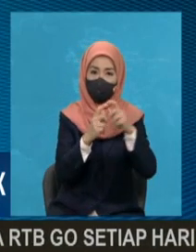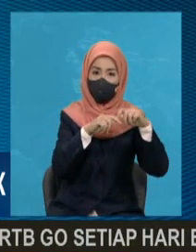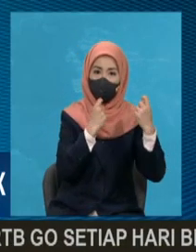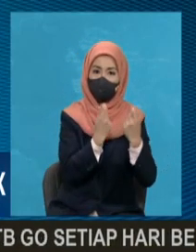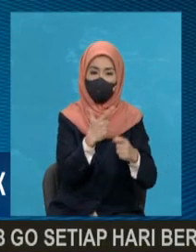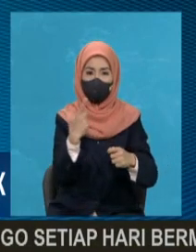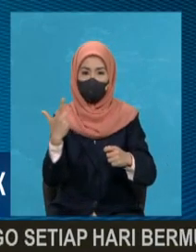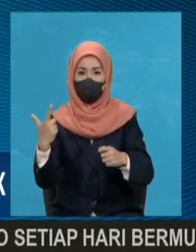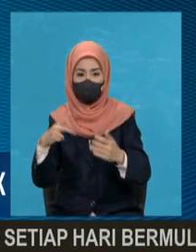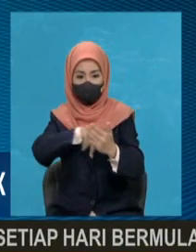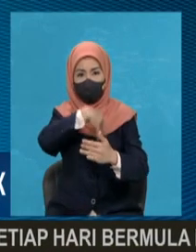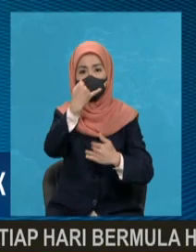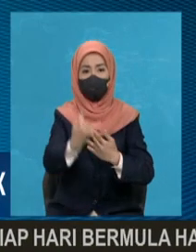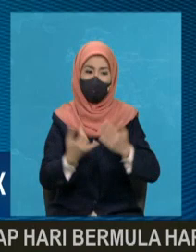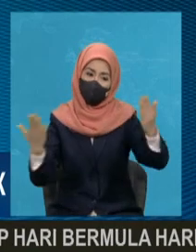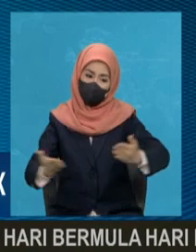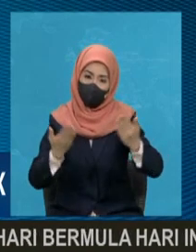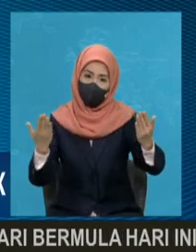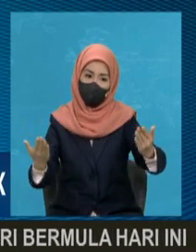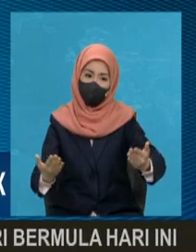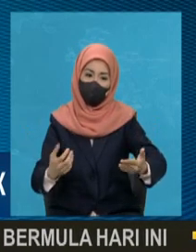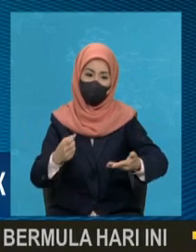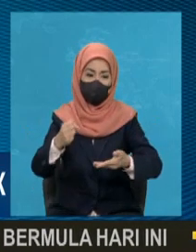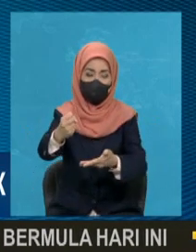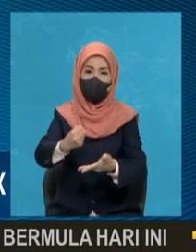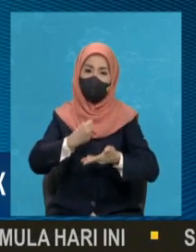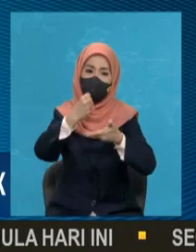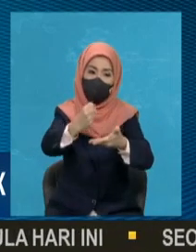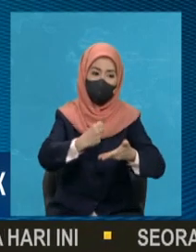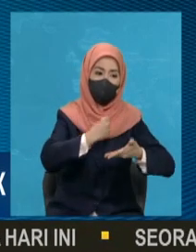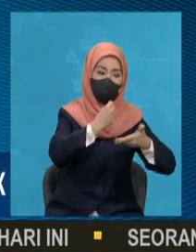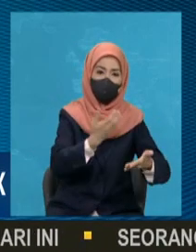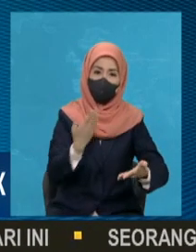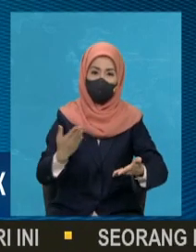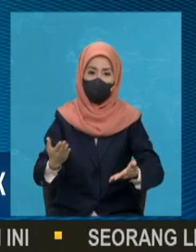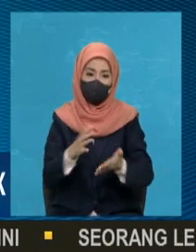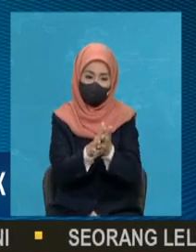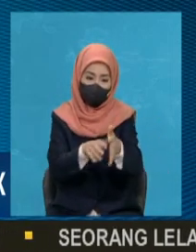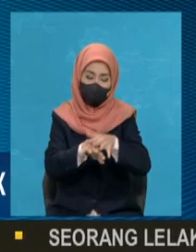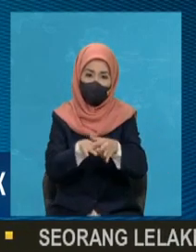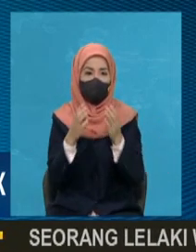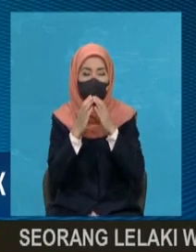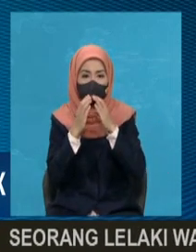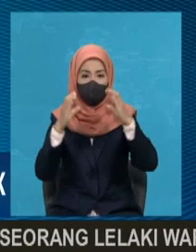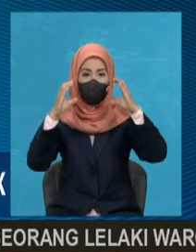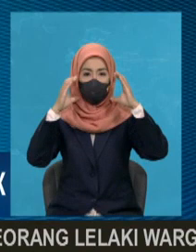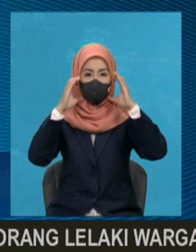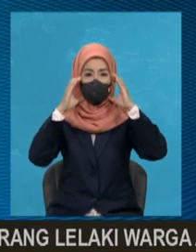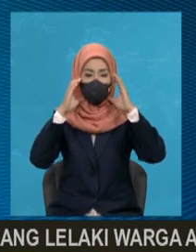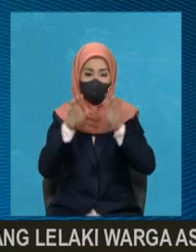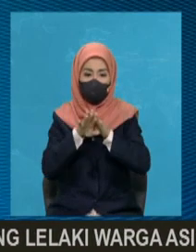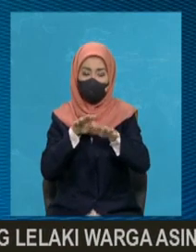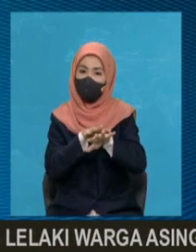mengungkapkan Projo amal untuk mengajak orang ramai menyumbangkan parangan keperluan seperti scripts sungkup muka dan